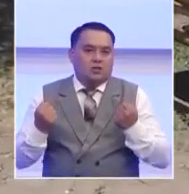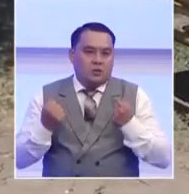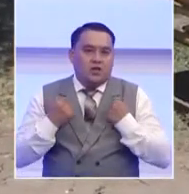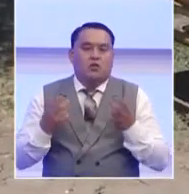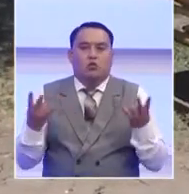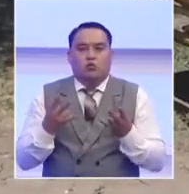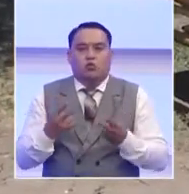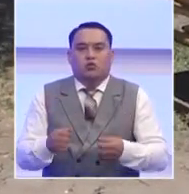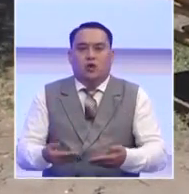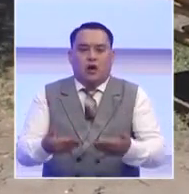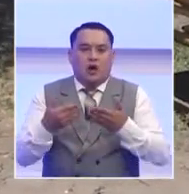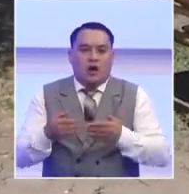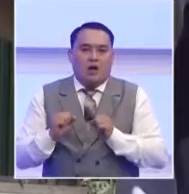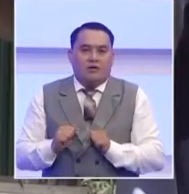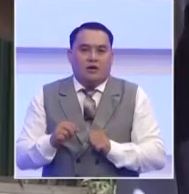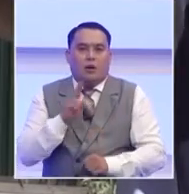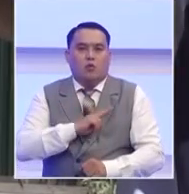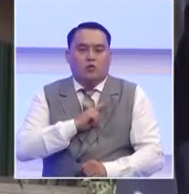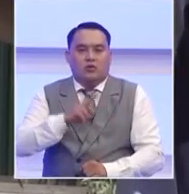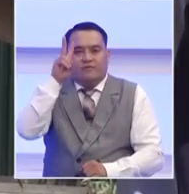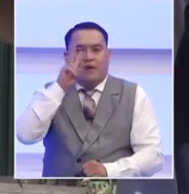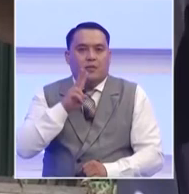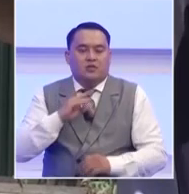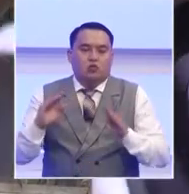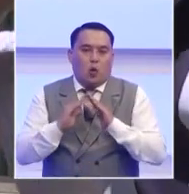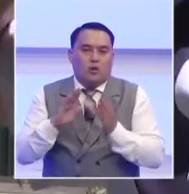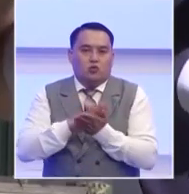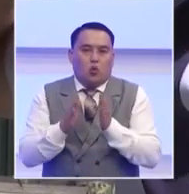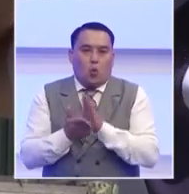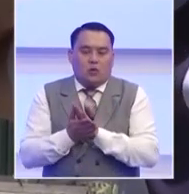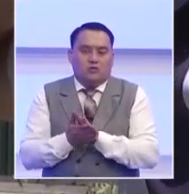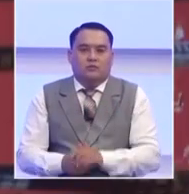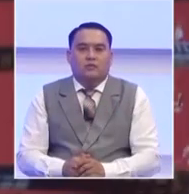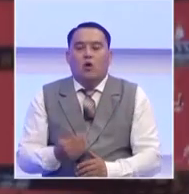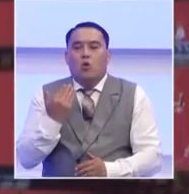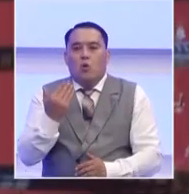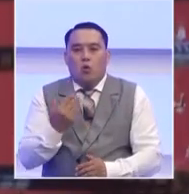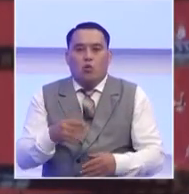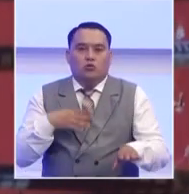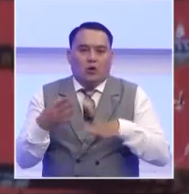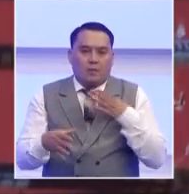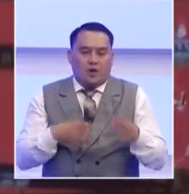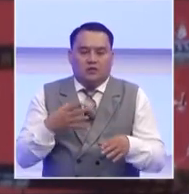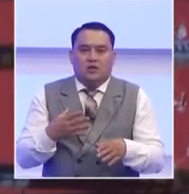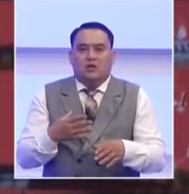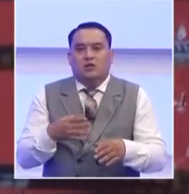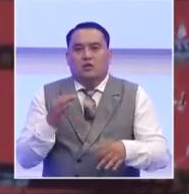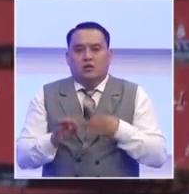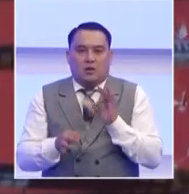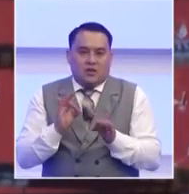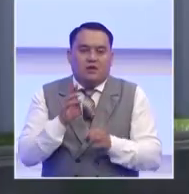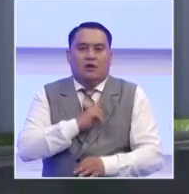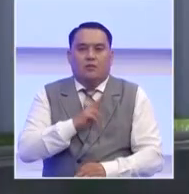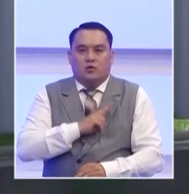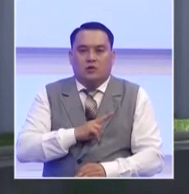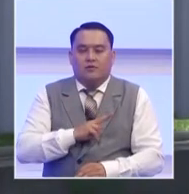вынужденный перерыв на 2 месяца. Работали в полсилы. В домашних условиях из лука не пострелять. Но на укрепление мышц и основные нормативы работали.